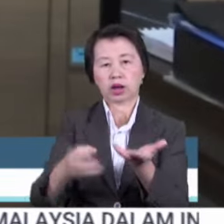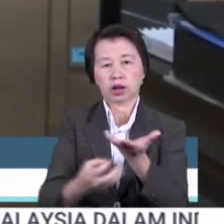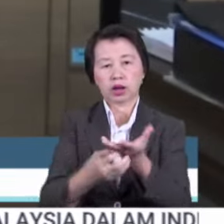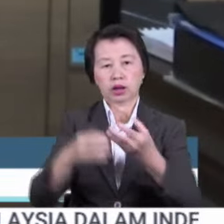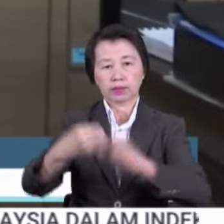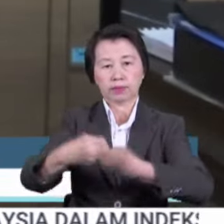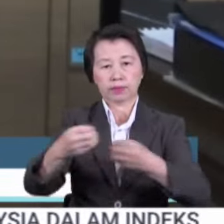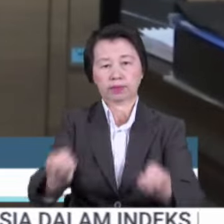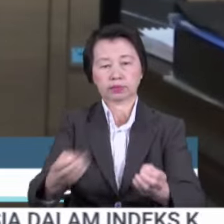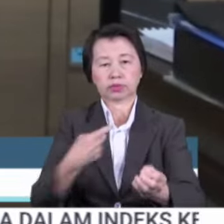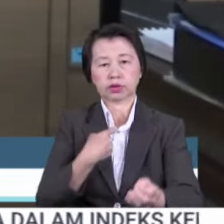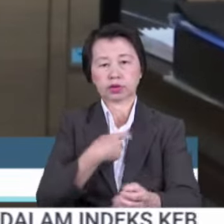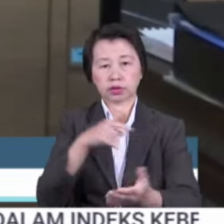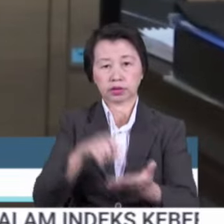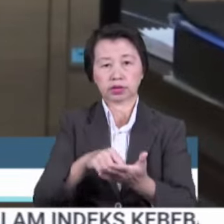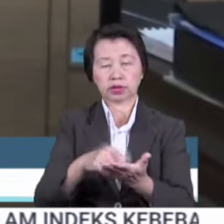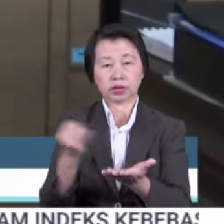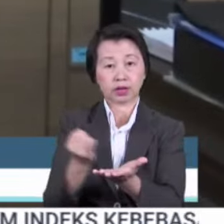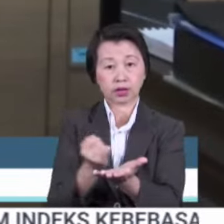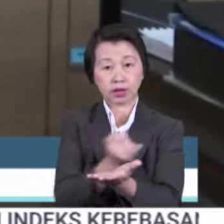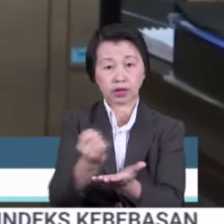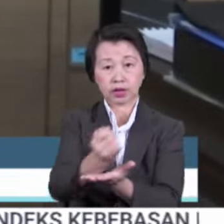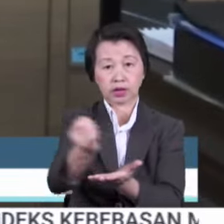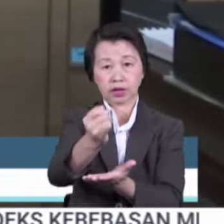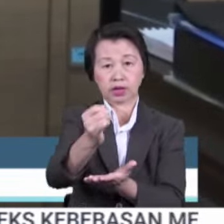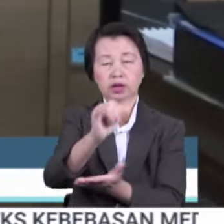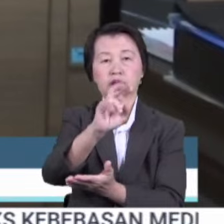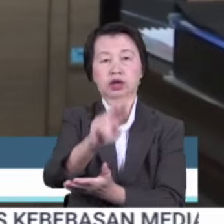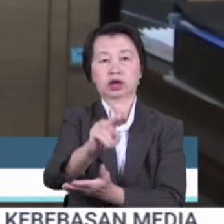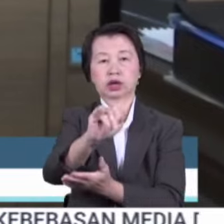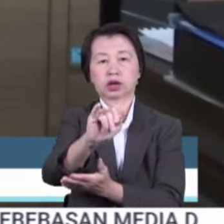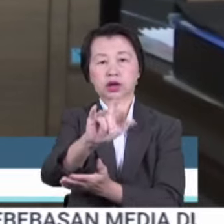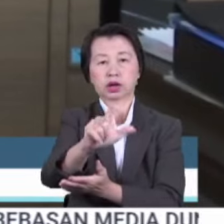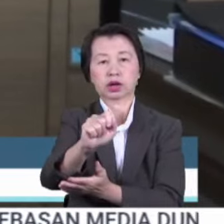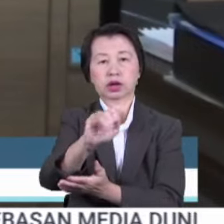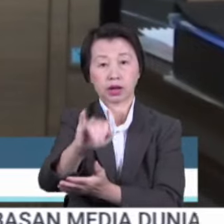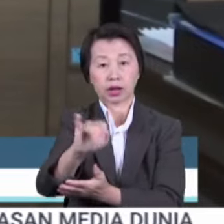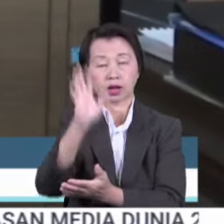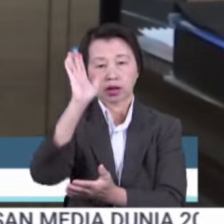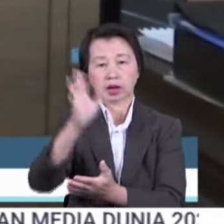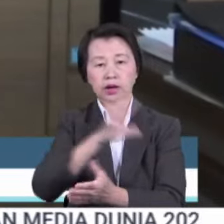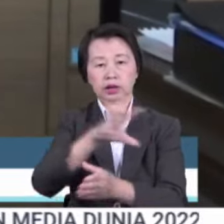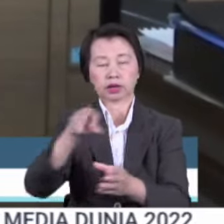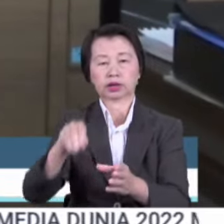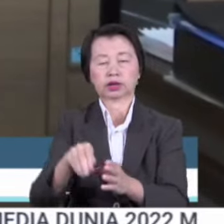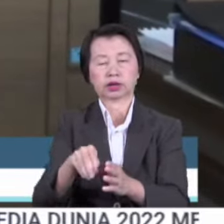di nilai supaya yang ini akan menambahkan lagi